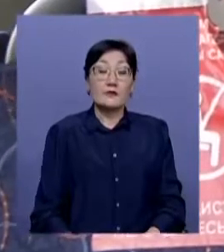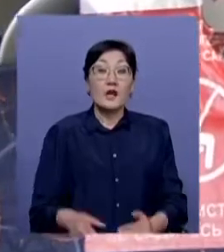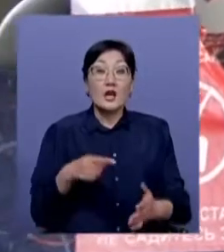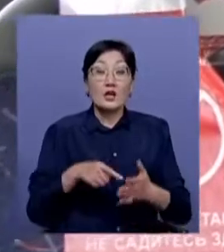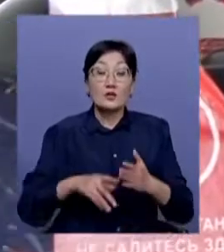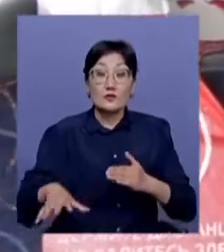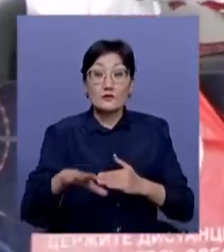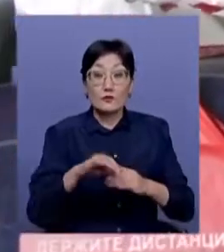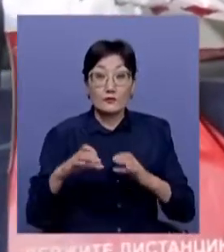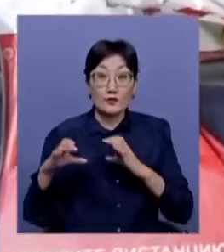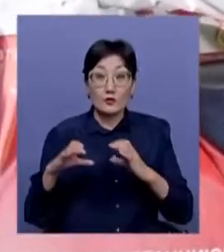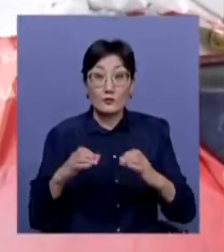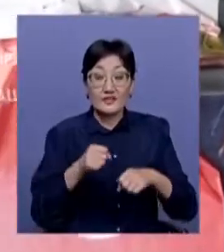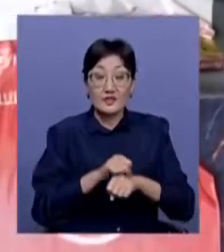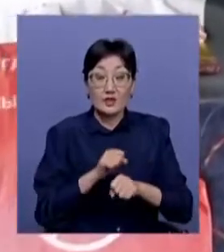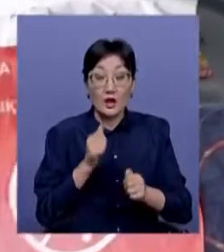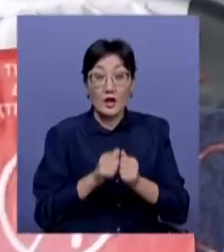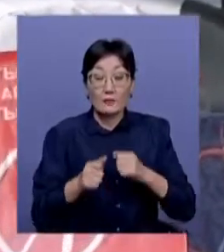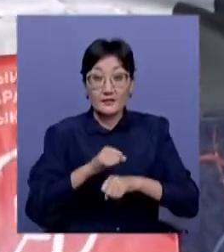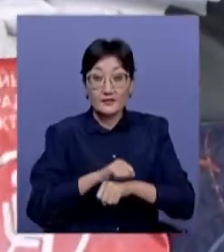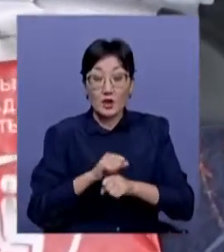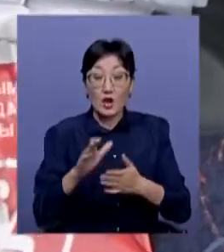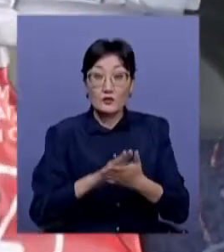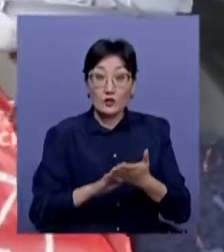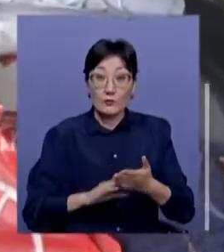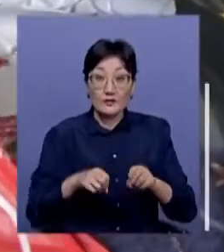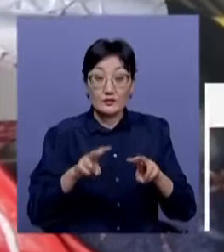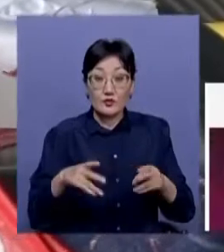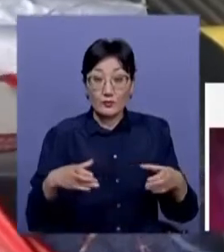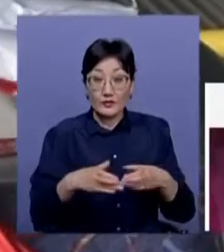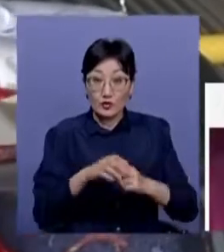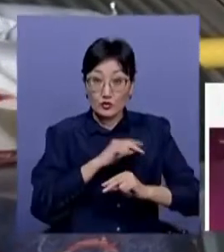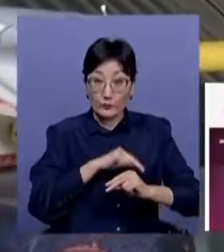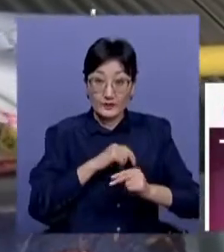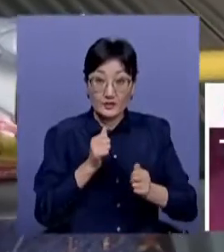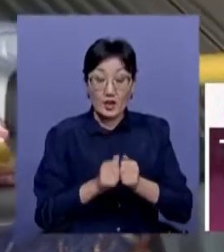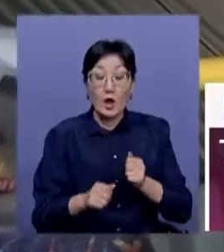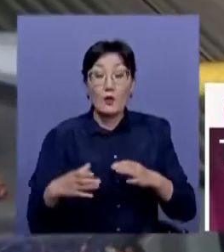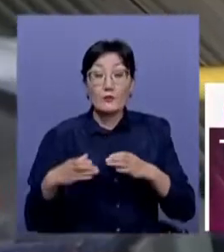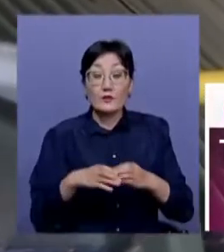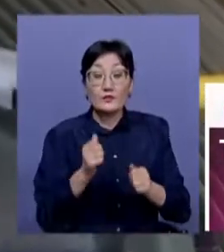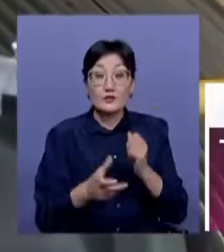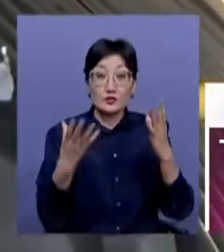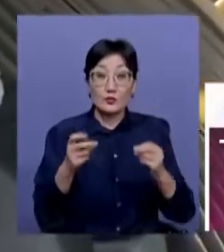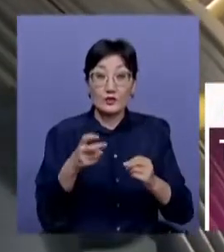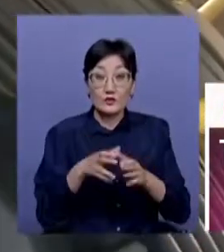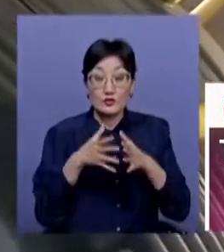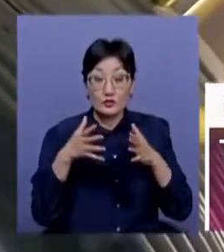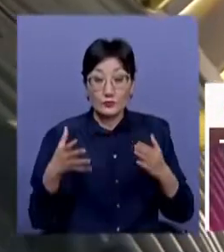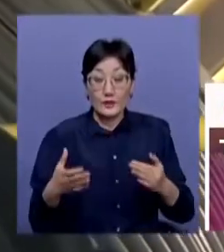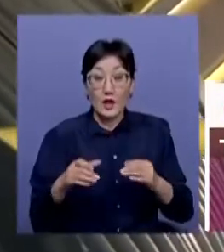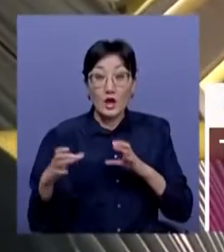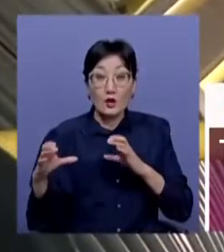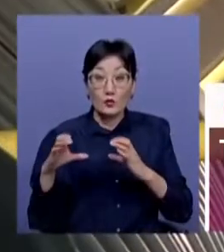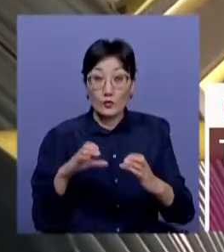Қала бойынша автобус тұрақтайтын әрбір аялдамада дезинфекторлардан тұратын топ жұмыс істейді. Әрбір бригада күніне 200-ден аса